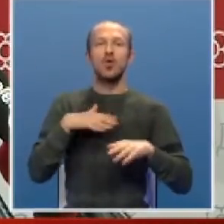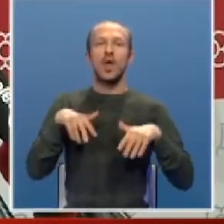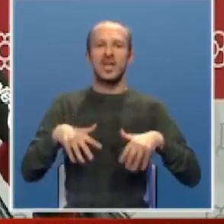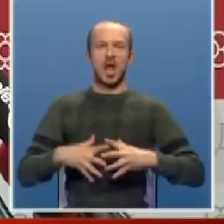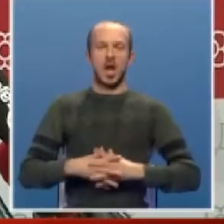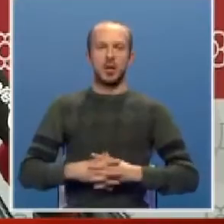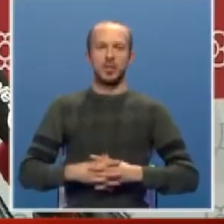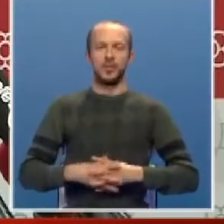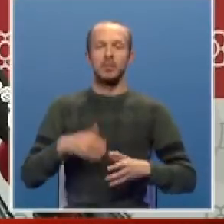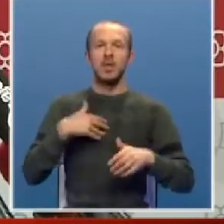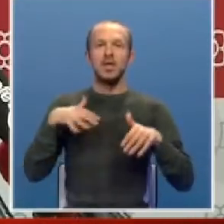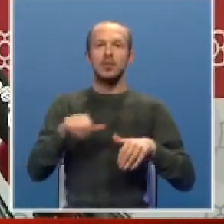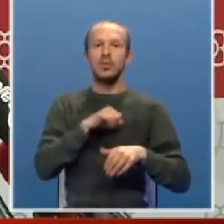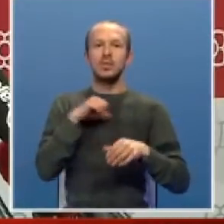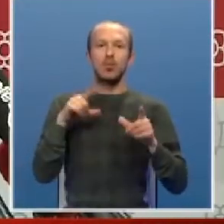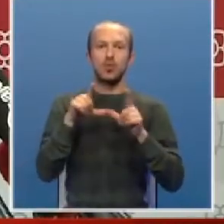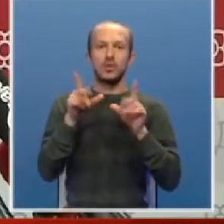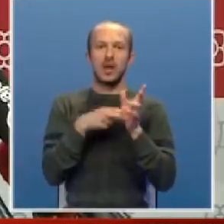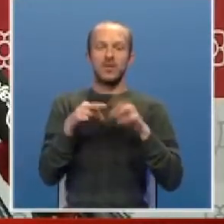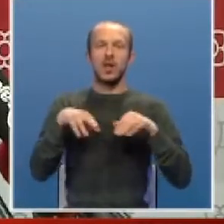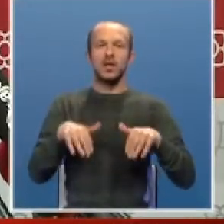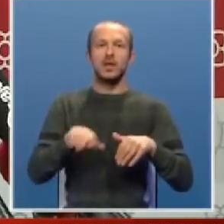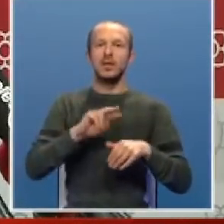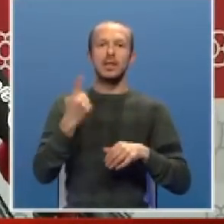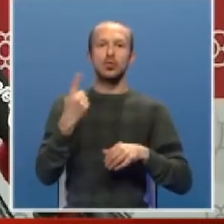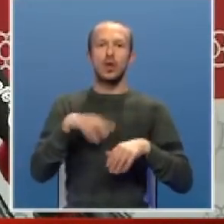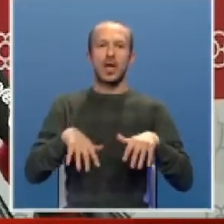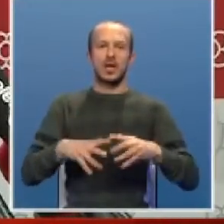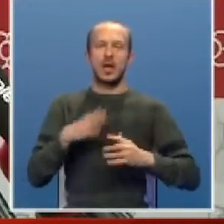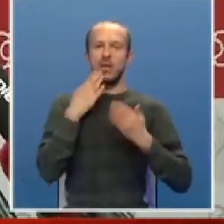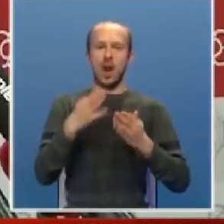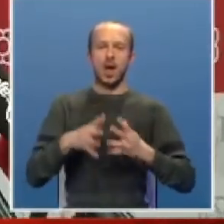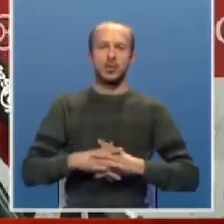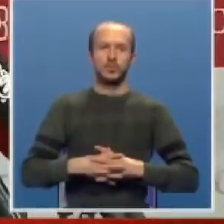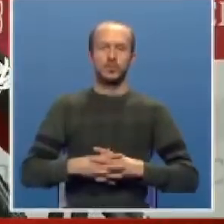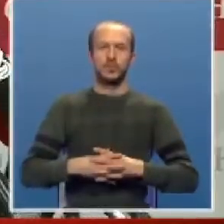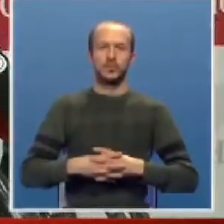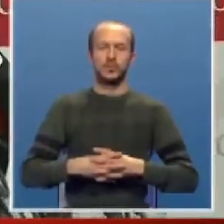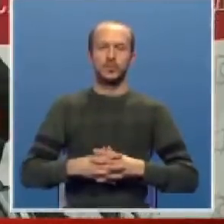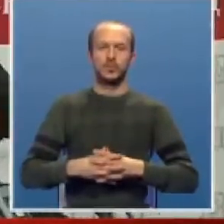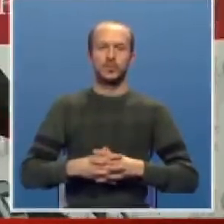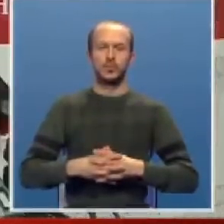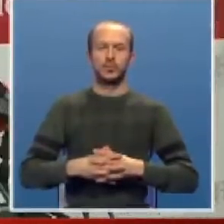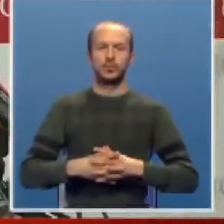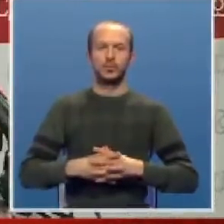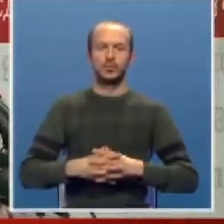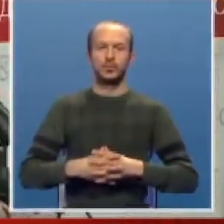igre. Mi igramo samo ustavnu igru i nijednu drugu igru. Hvala. Hvala.